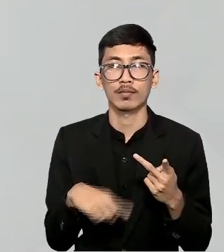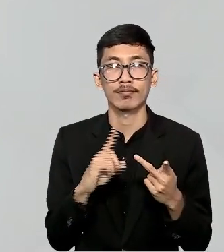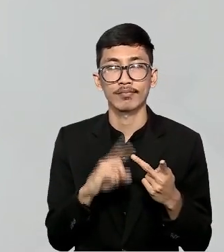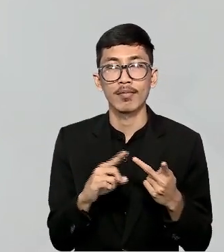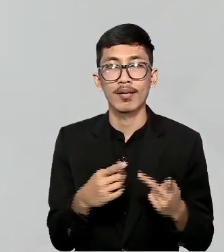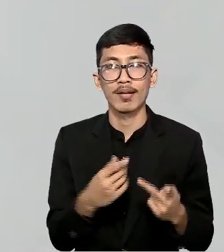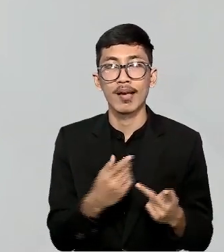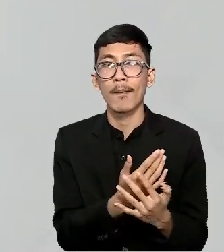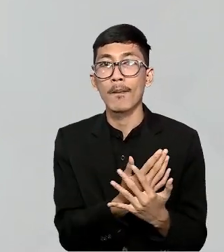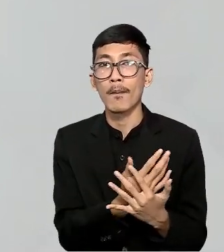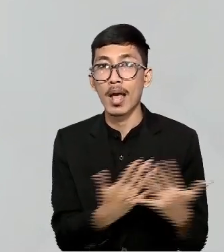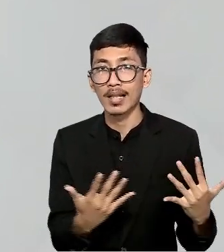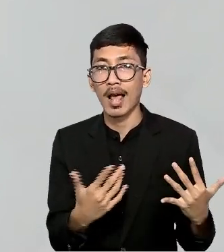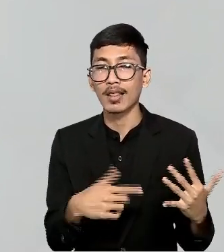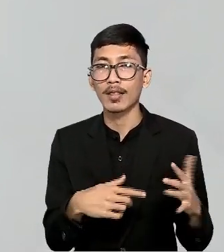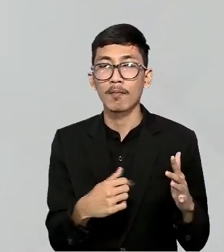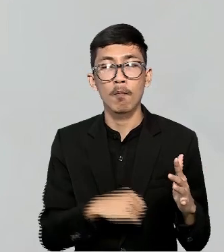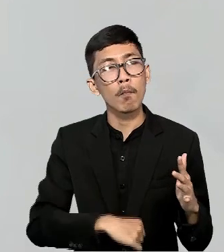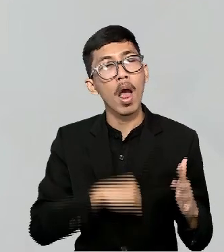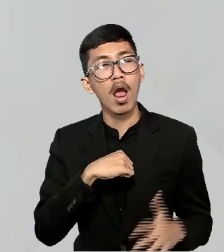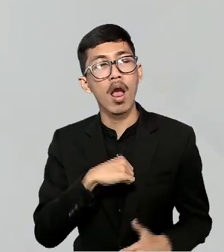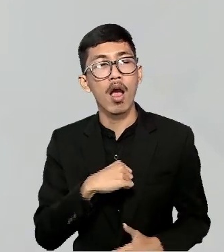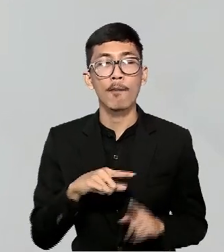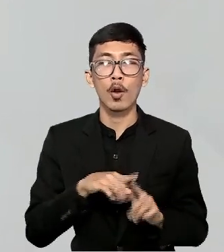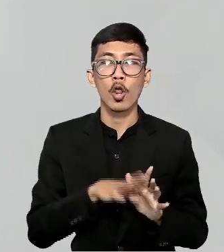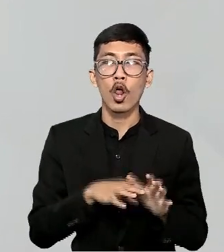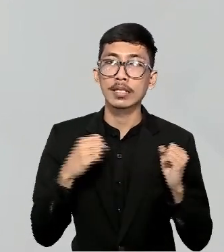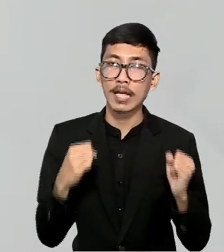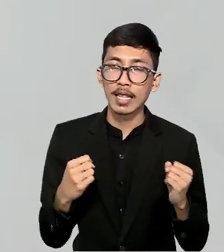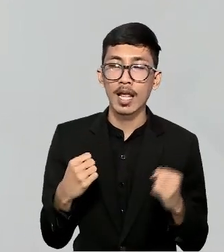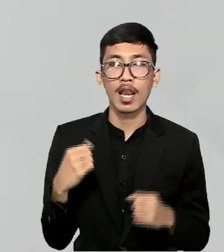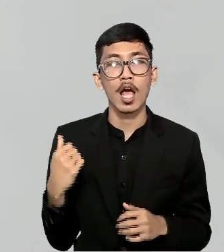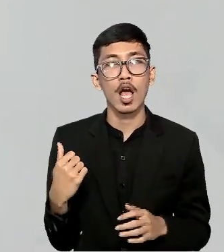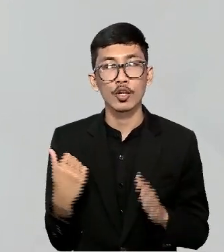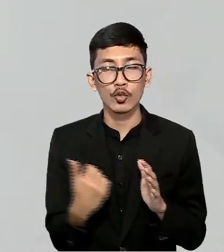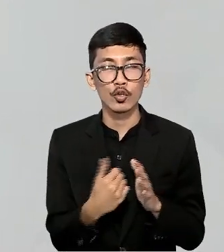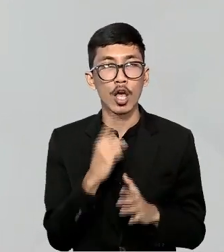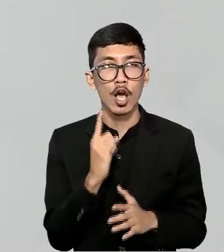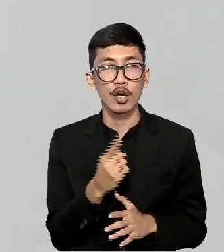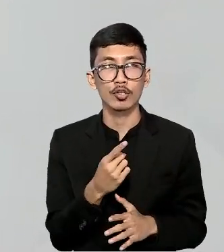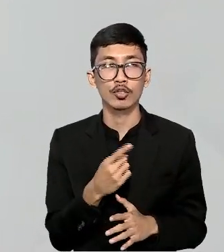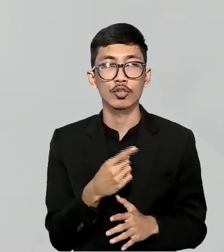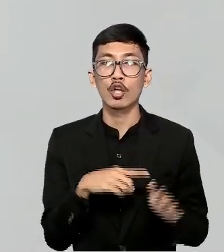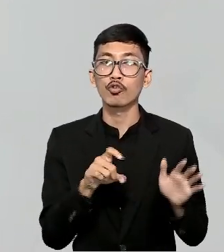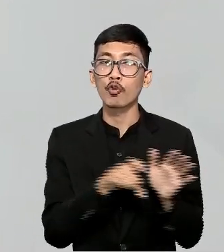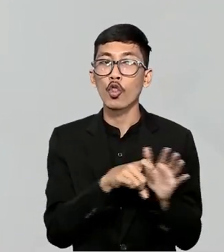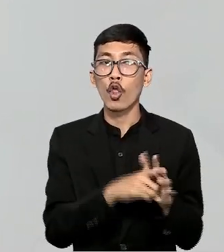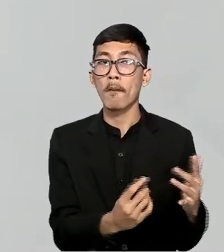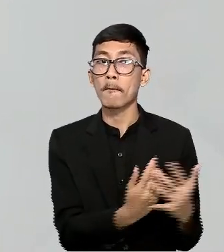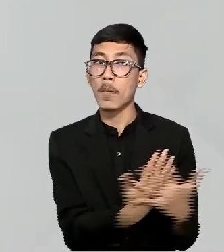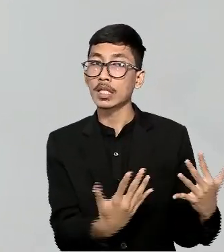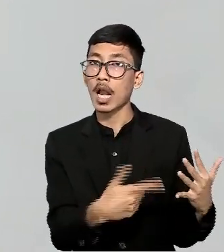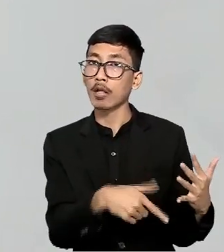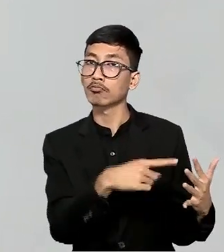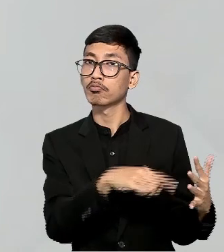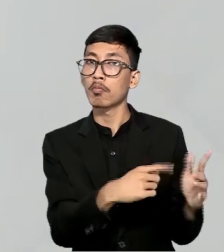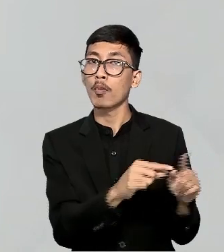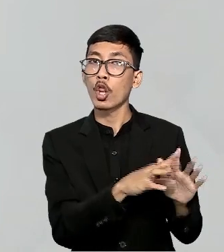kita untuk tetap mematuhi proposal kesehatan jadi ini perlu kita lakukan terus untuk memberikan contoh kepada negara-negara lain di dunia